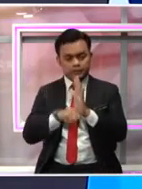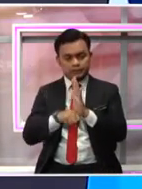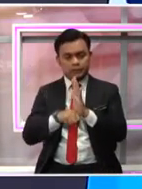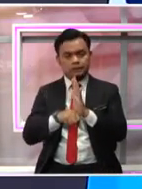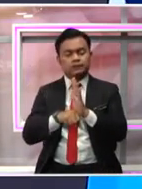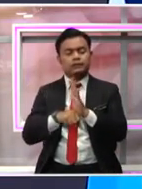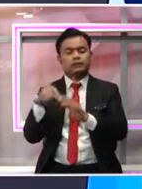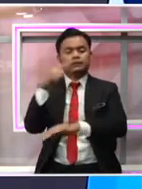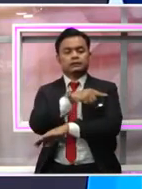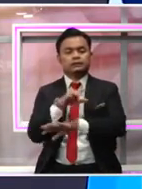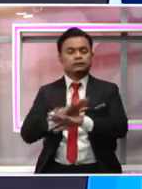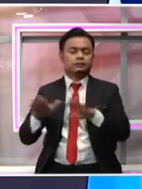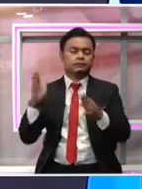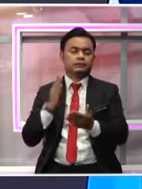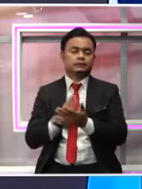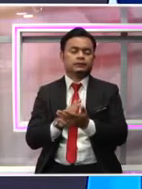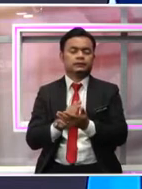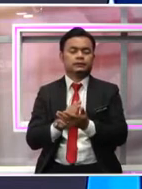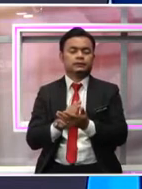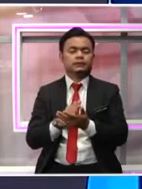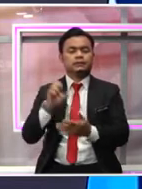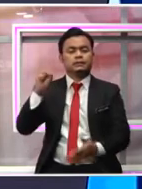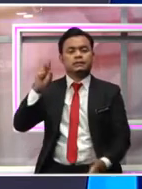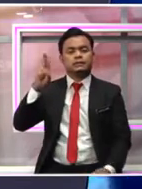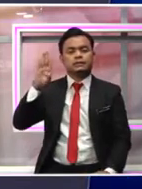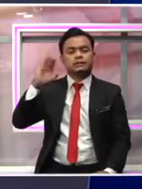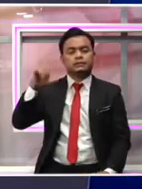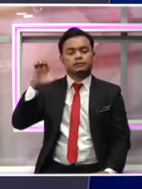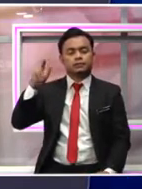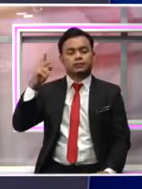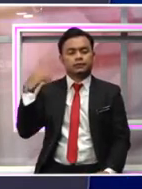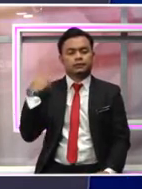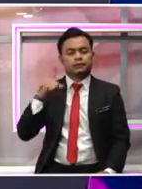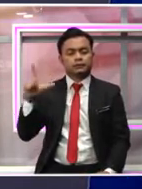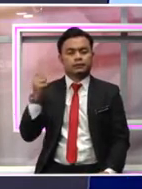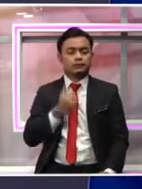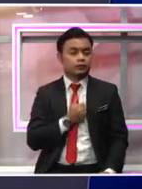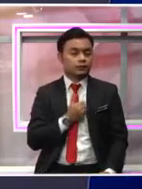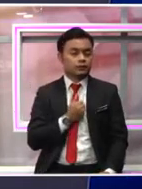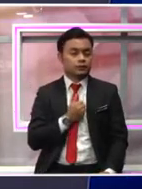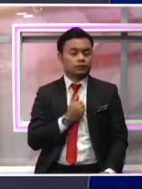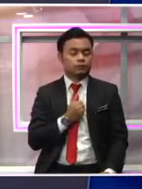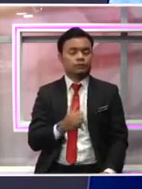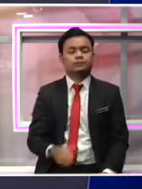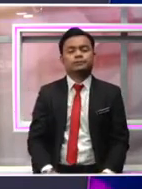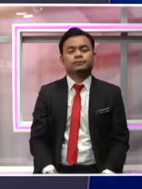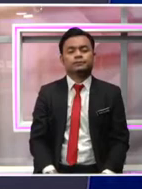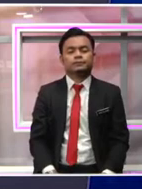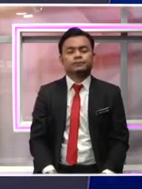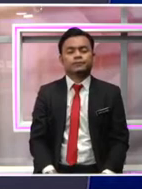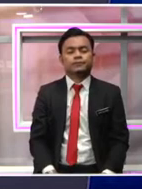subjeknya di hadapan yaitu jantung kiri jantung jantung